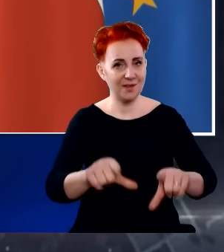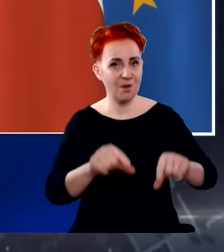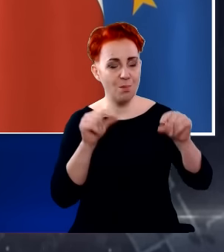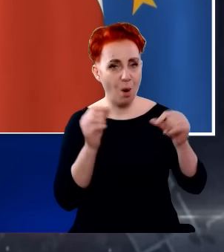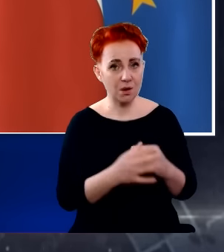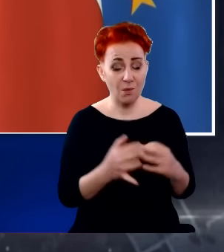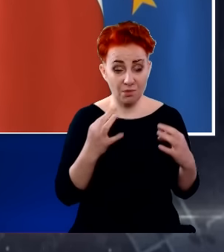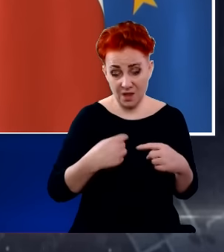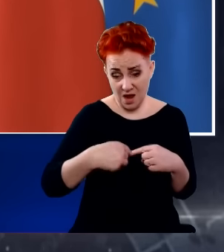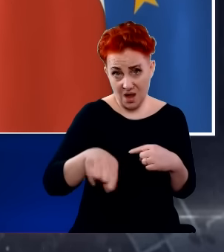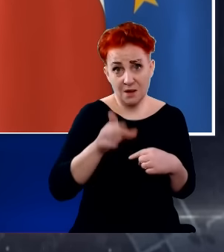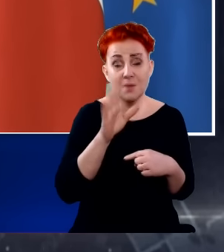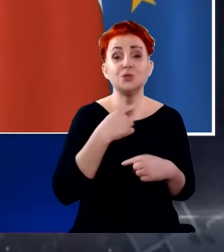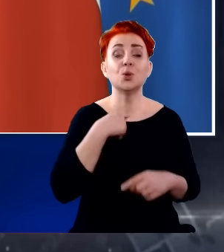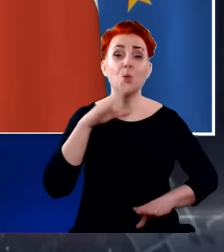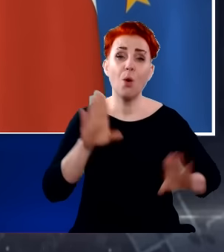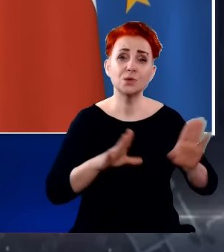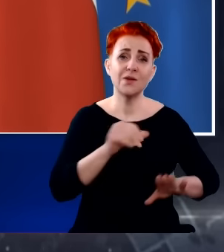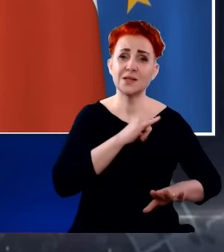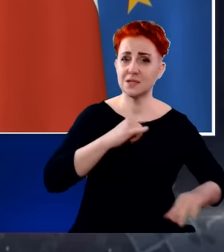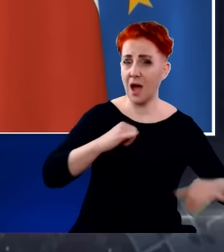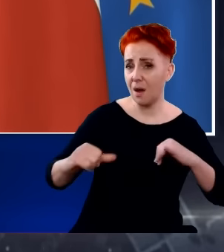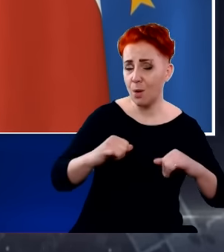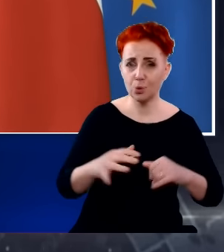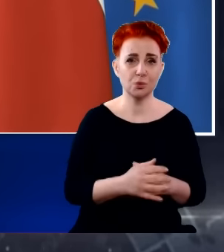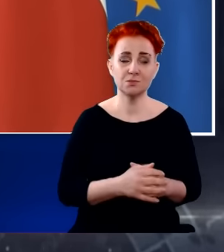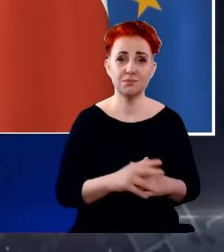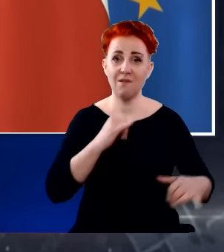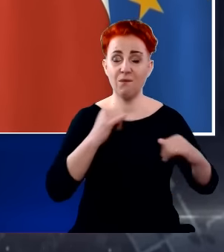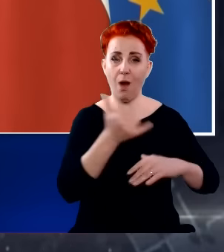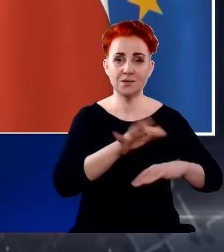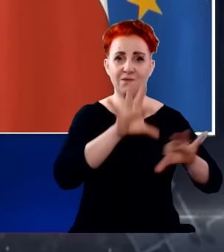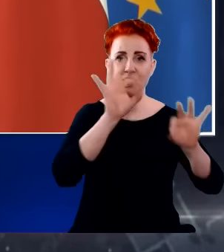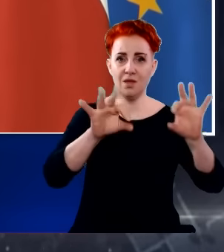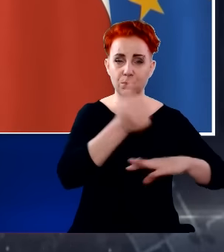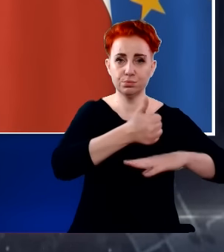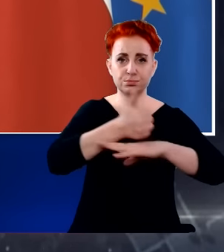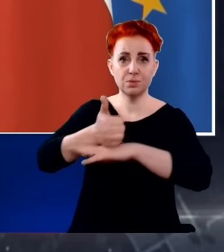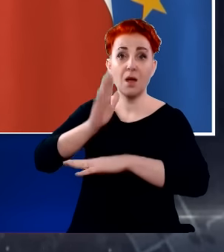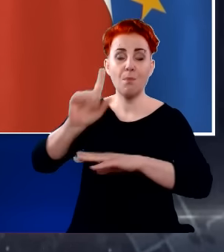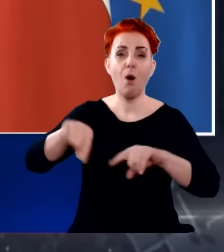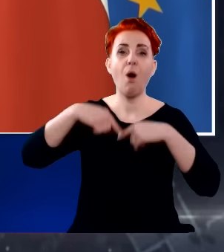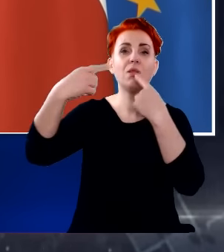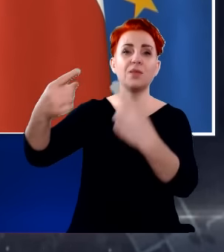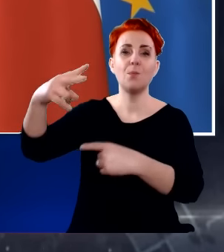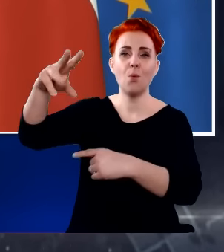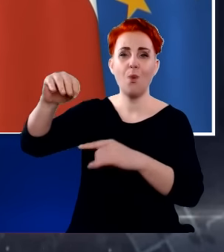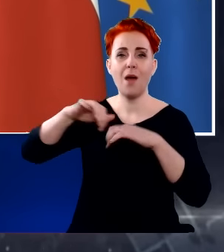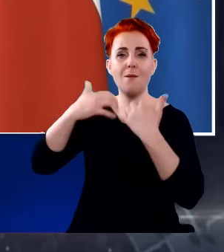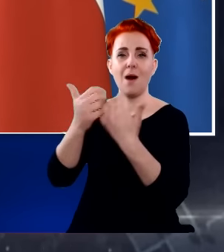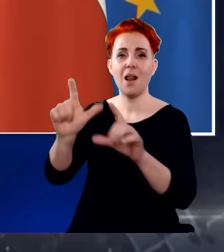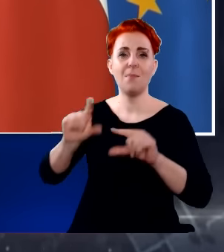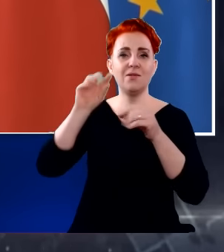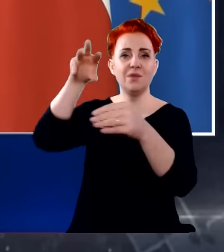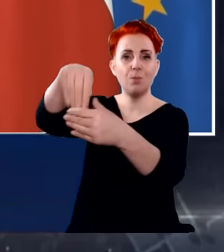przed sobą głosowania samorządowe, władza samorządowa będzie wybierana, później wybory do Europarlamentu,